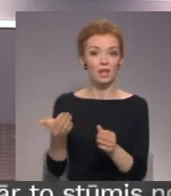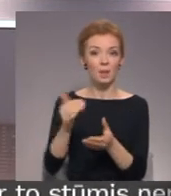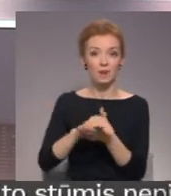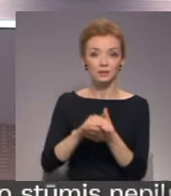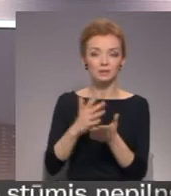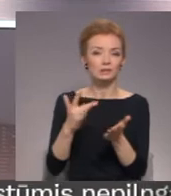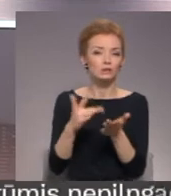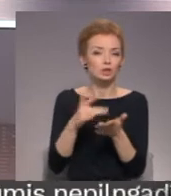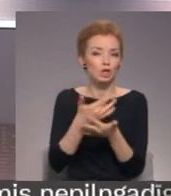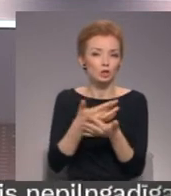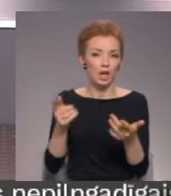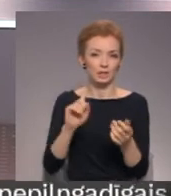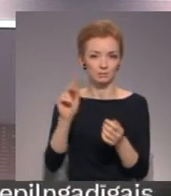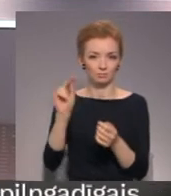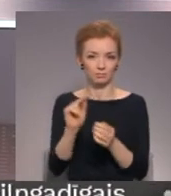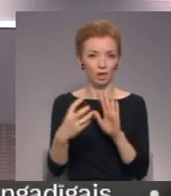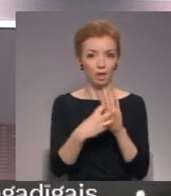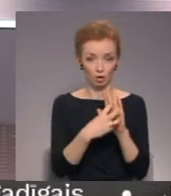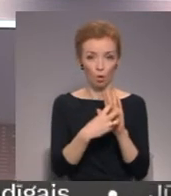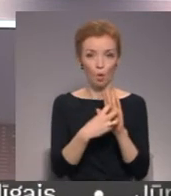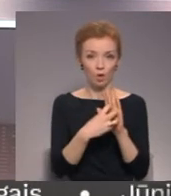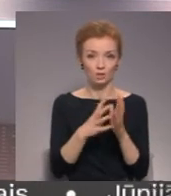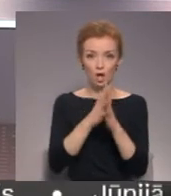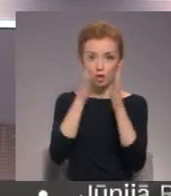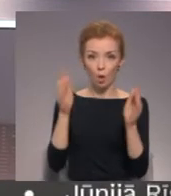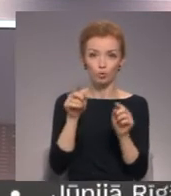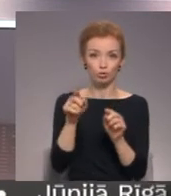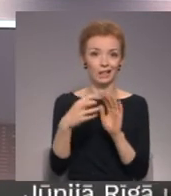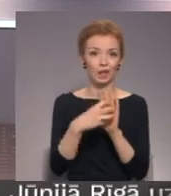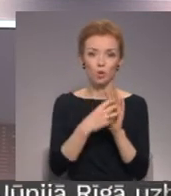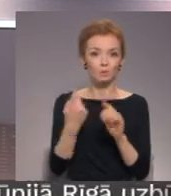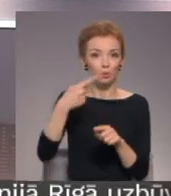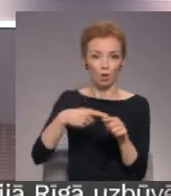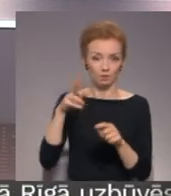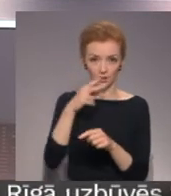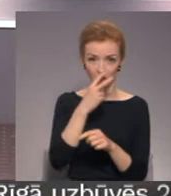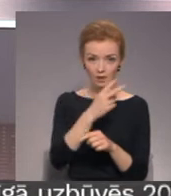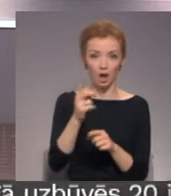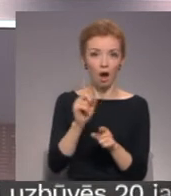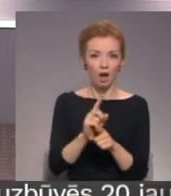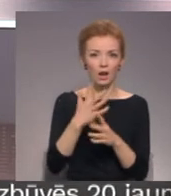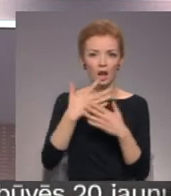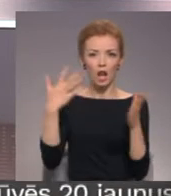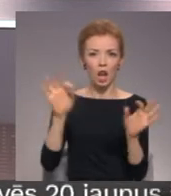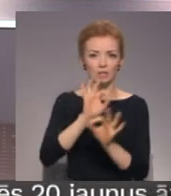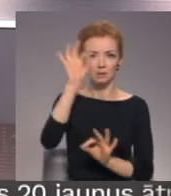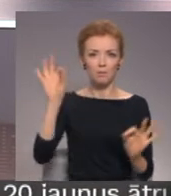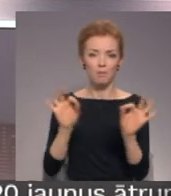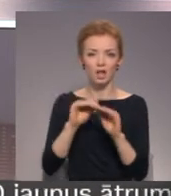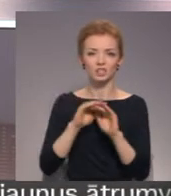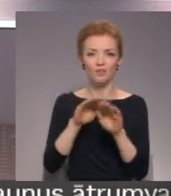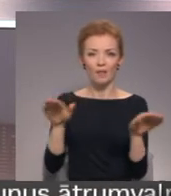ikonu daudzveidību. Daudzi darbi šai izstādē apskatāmi pirmo reizi. Viens no tiem lielformāta svētās